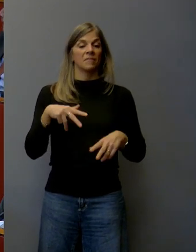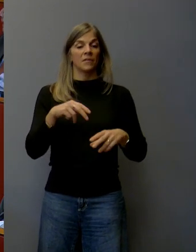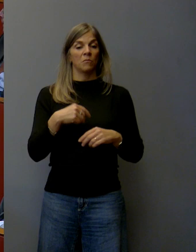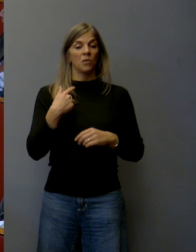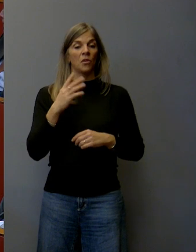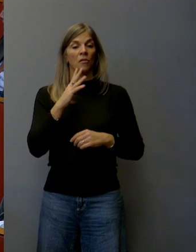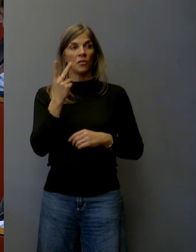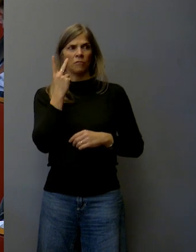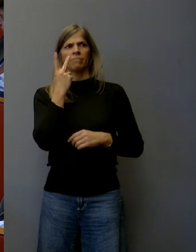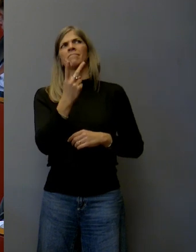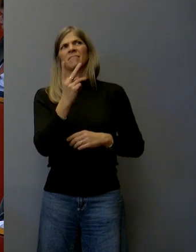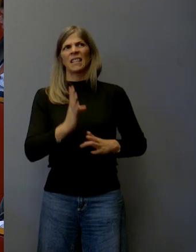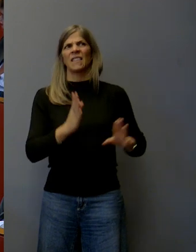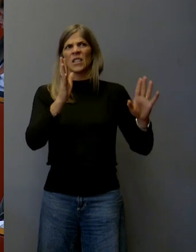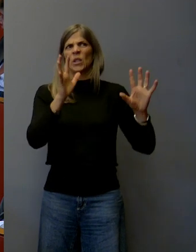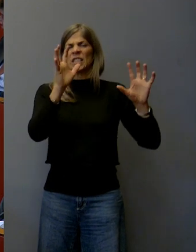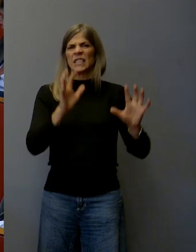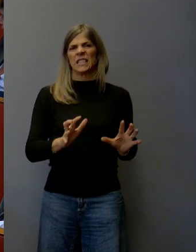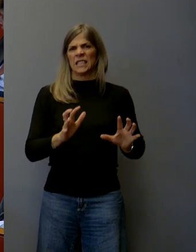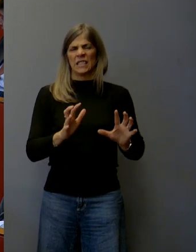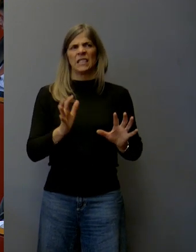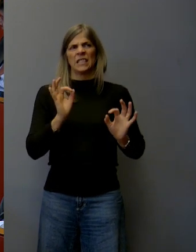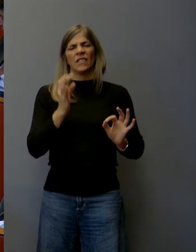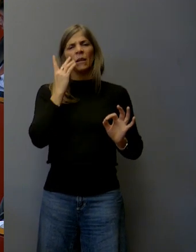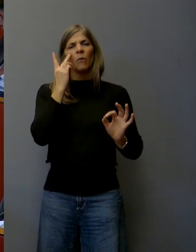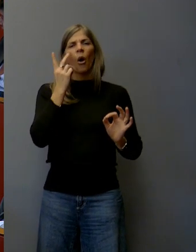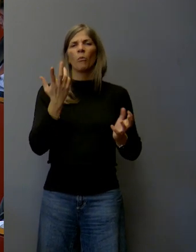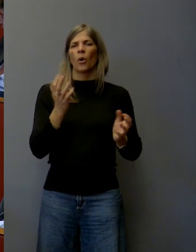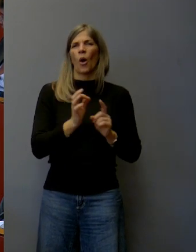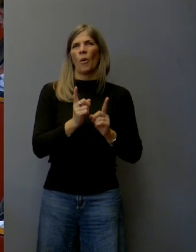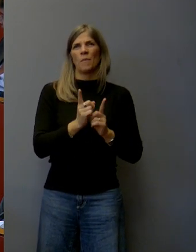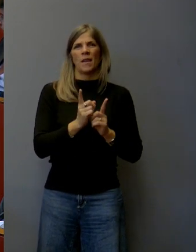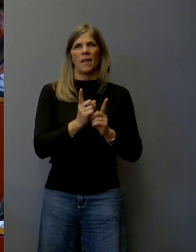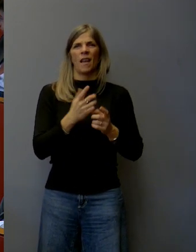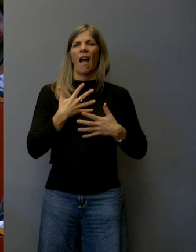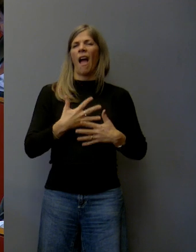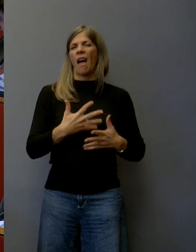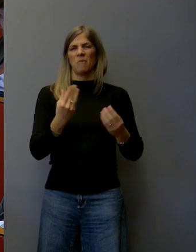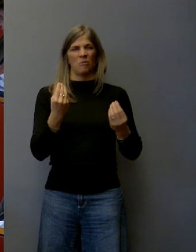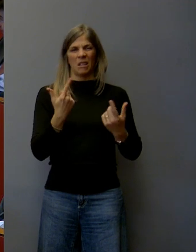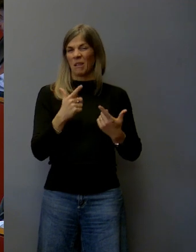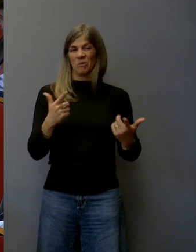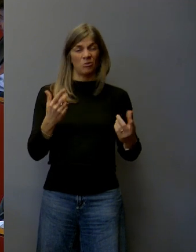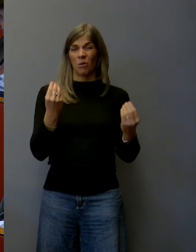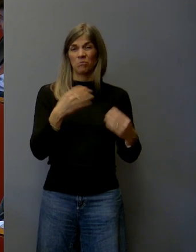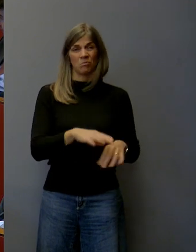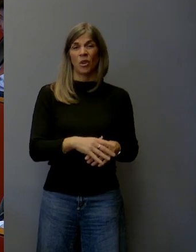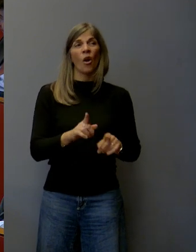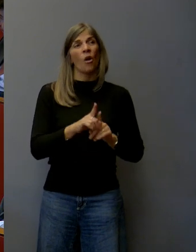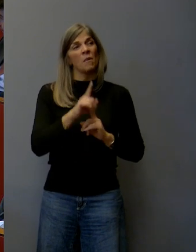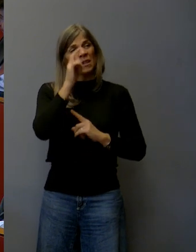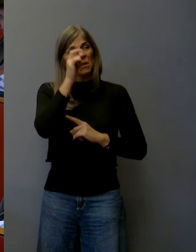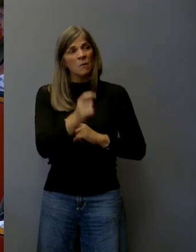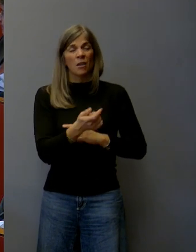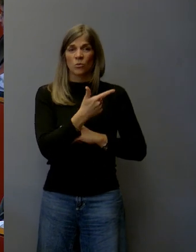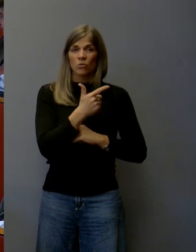l'edificio che si ripercuote che ha come dire che è conseguenza di un poco rispetto e poco amore per